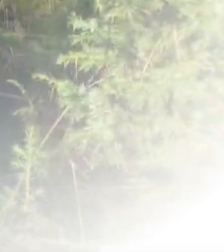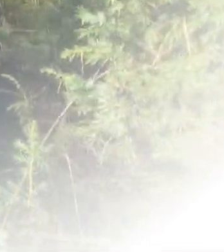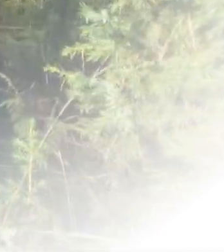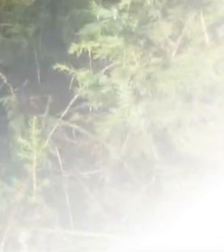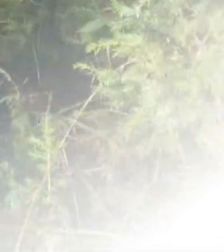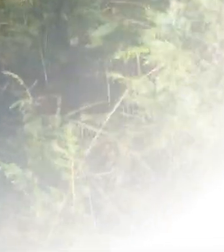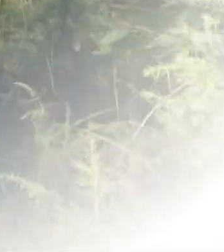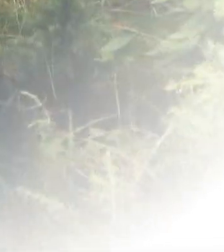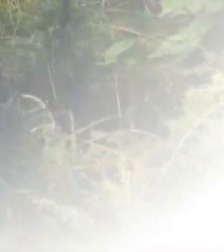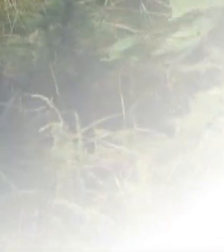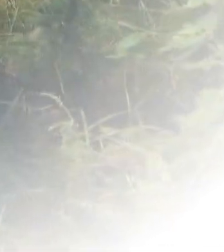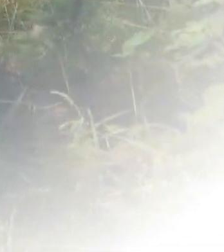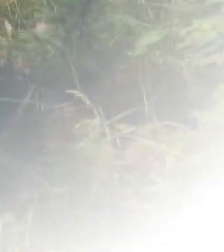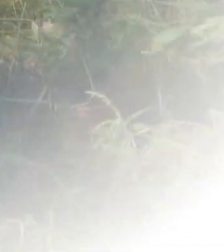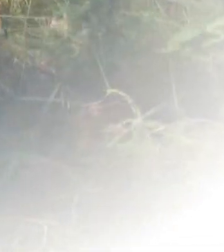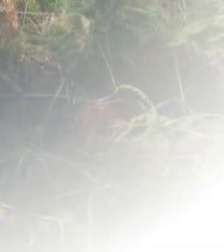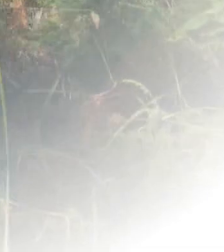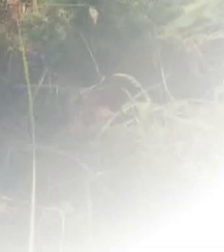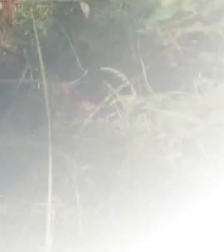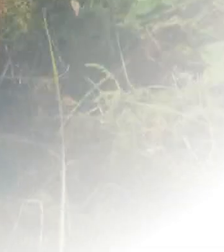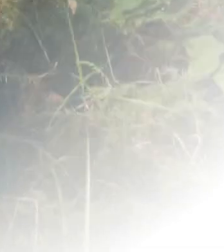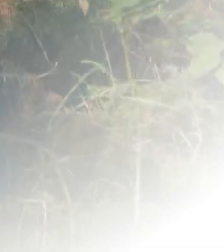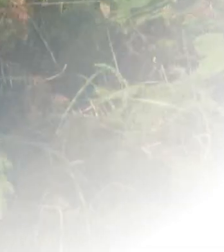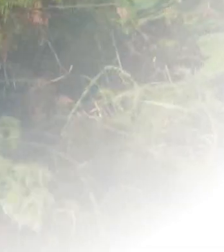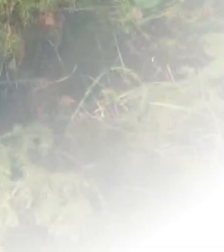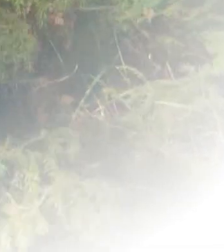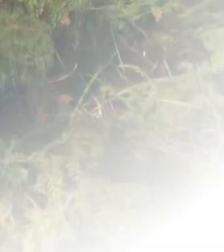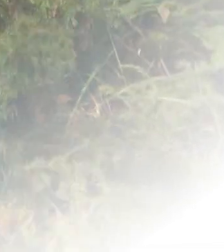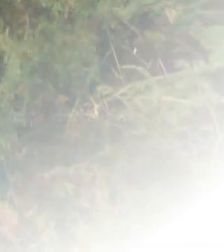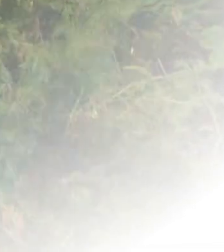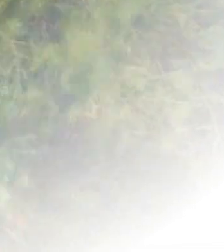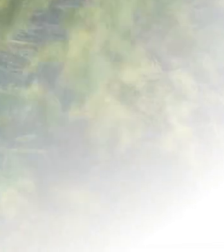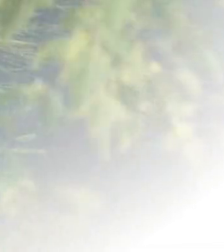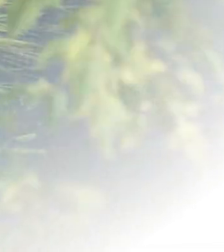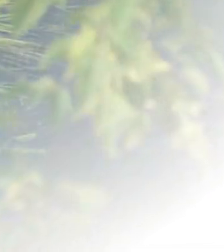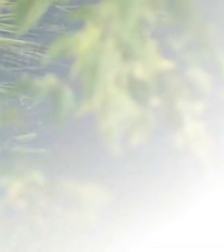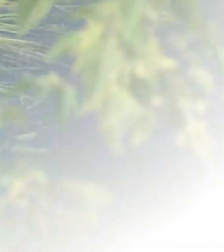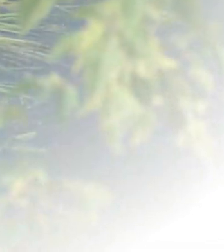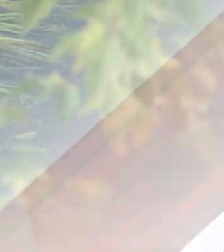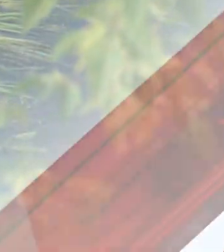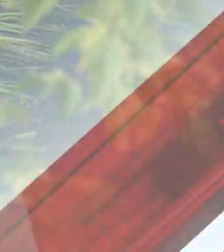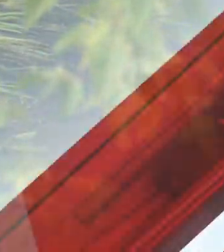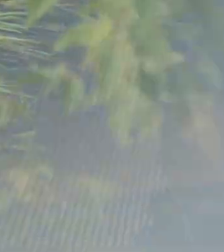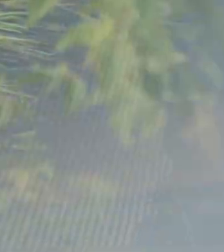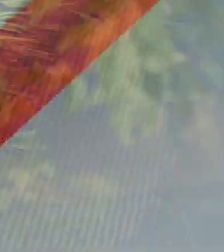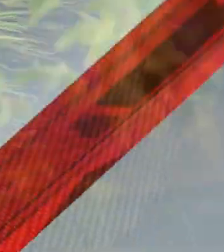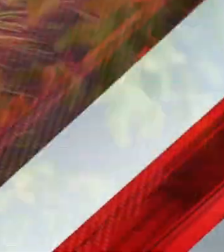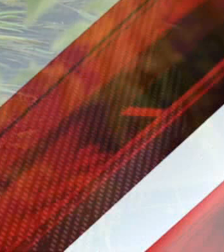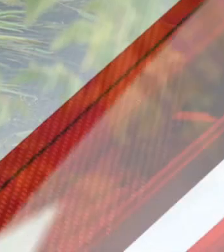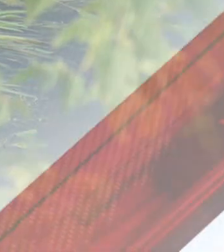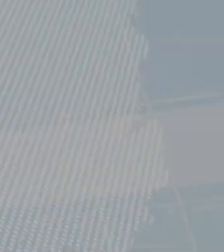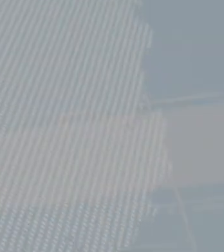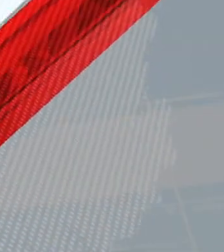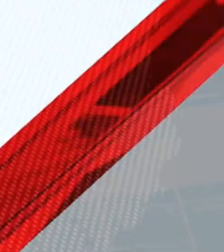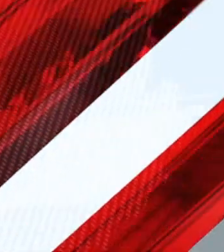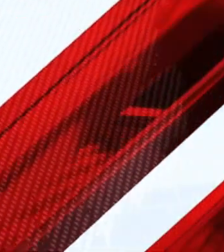тимофея у католиков день они load значит я нe альбина хана петр и марья